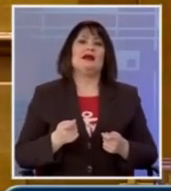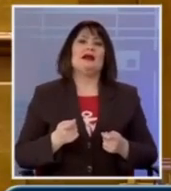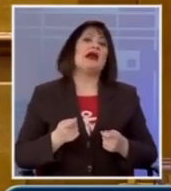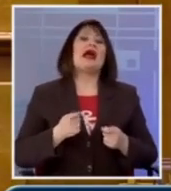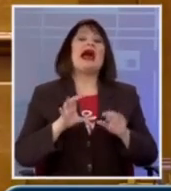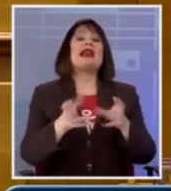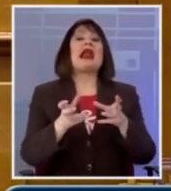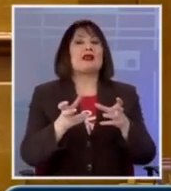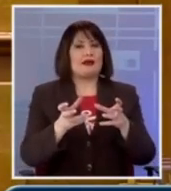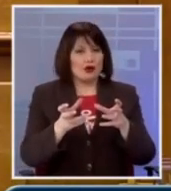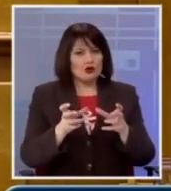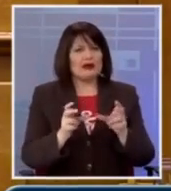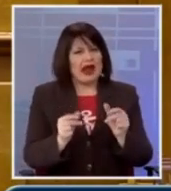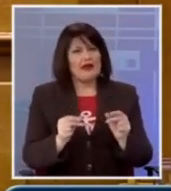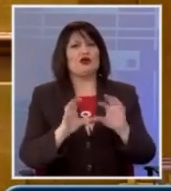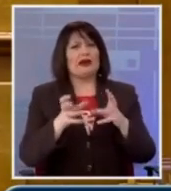χώρας.